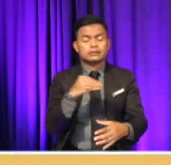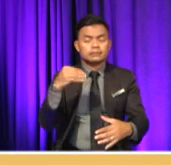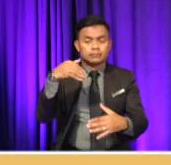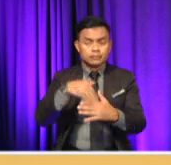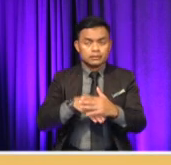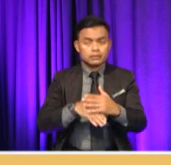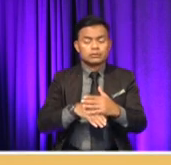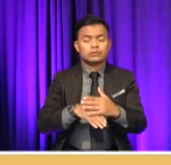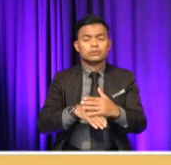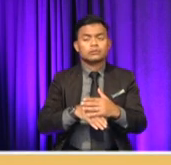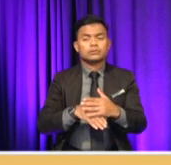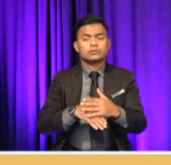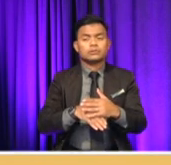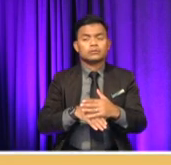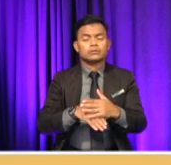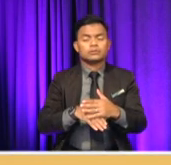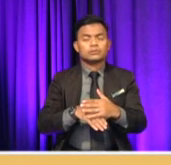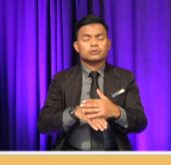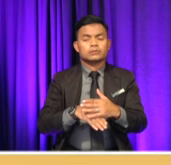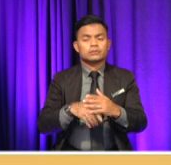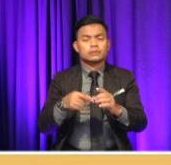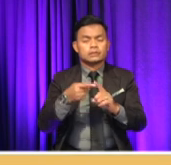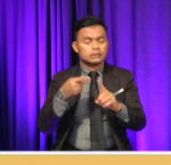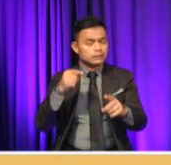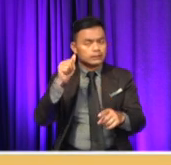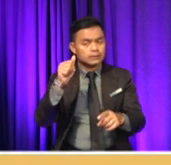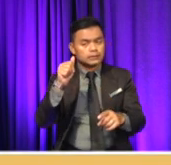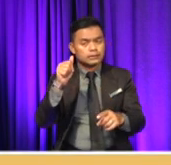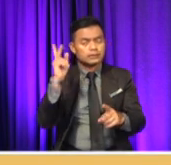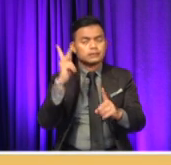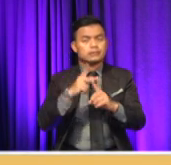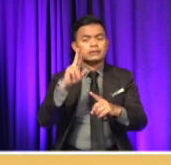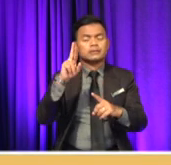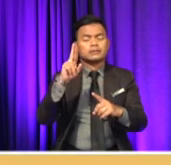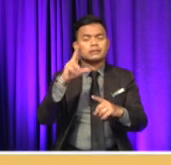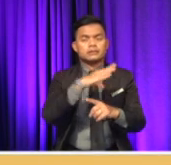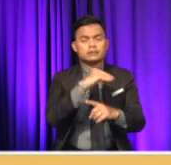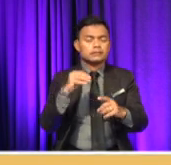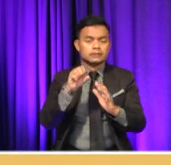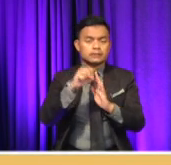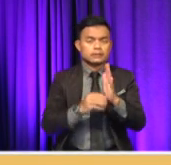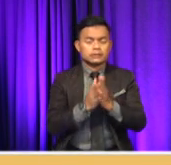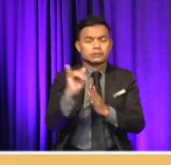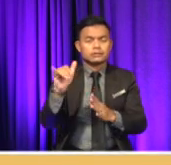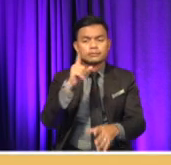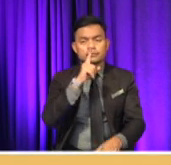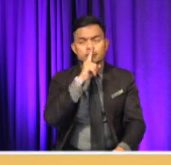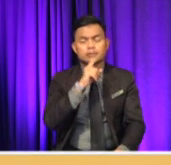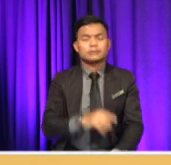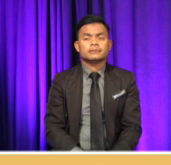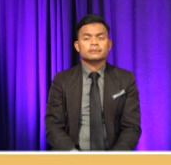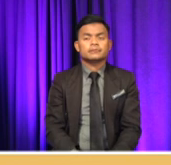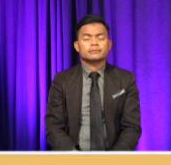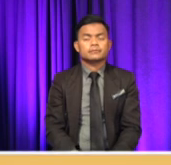injak kau Rara melalui liang e ke liang A dan seterusnya ke penyengat dia BBC dengan yang ini ya kalau